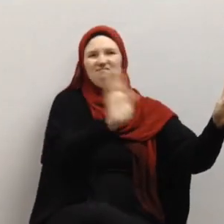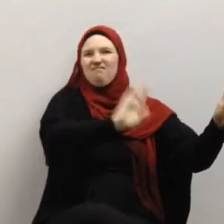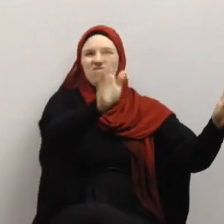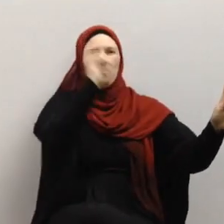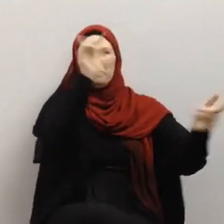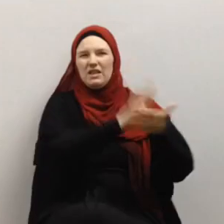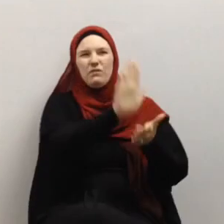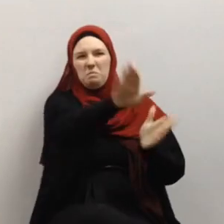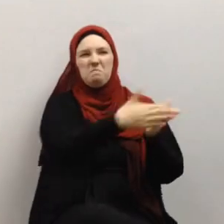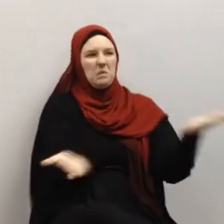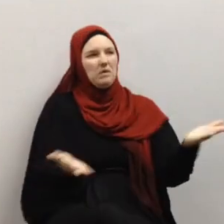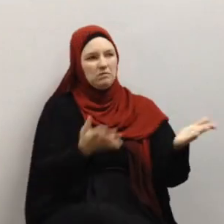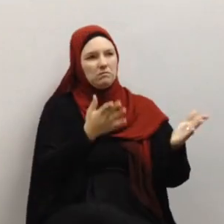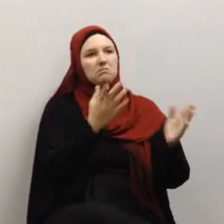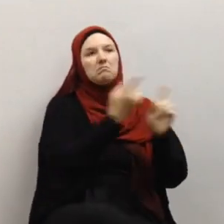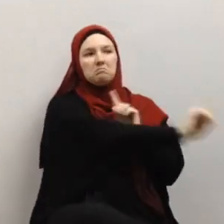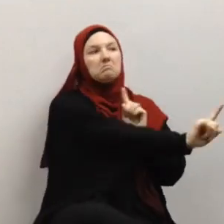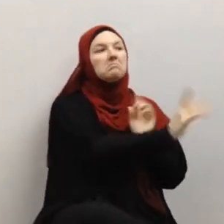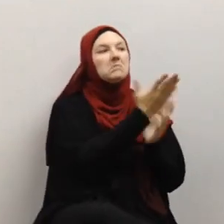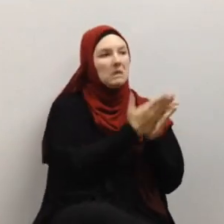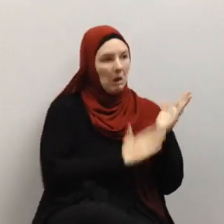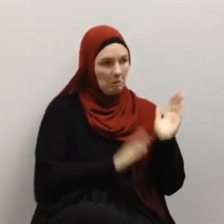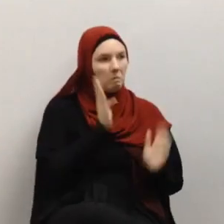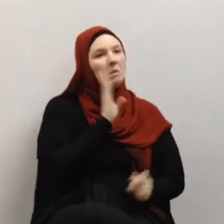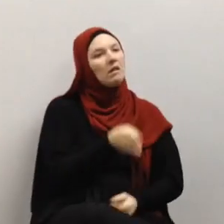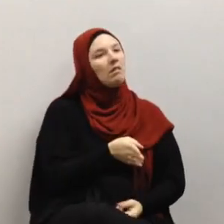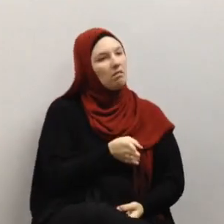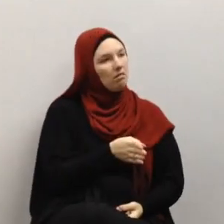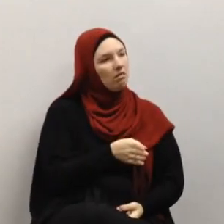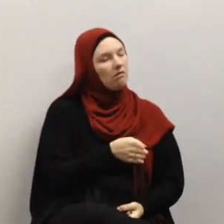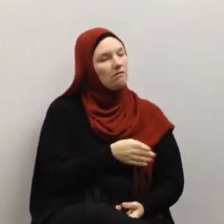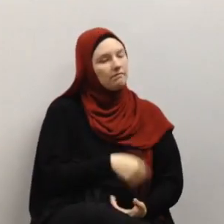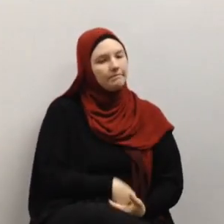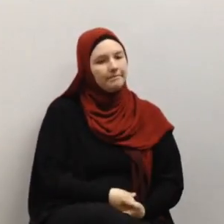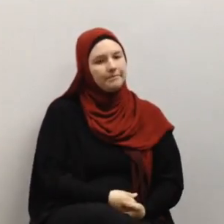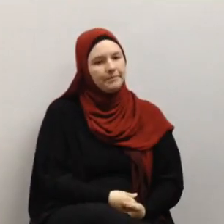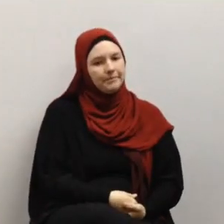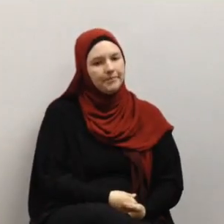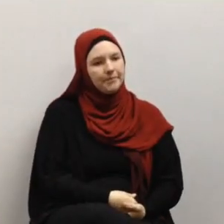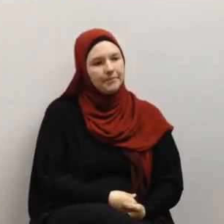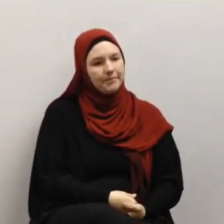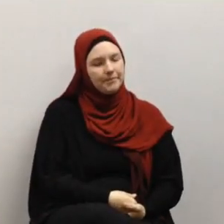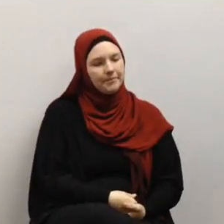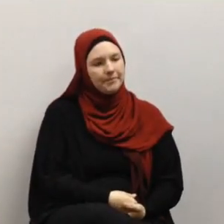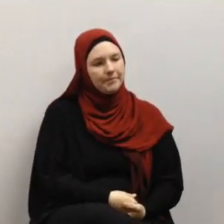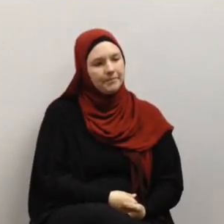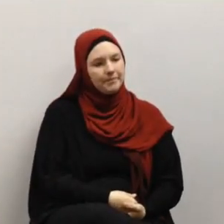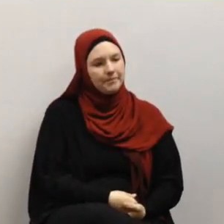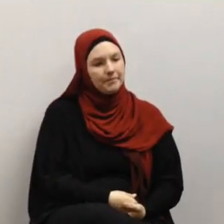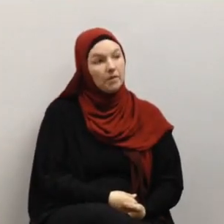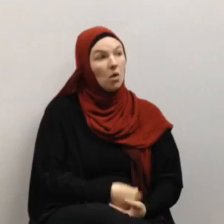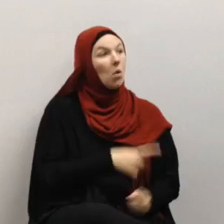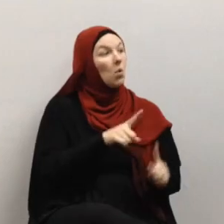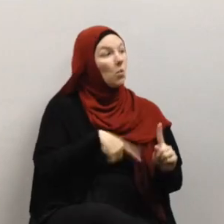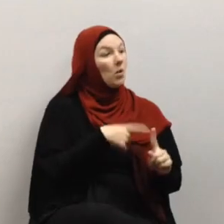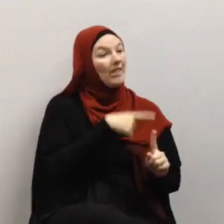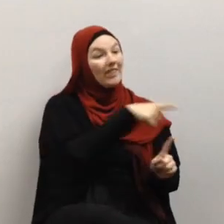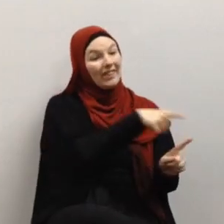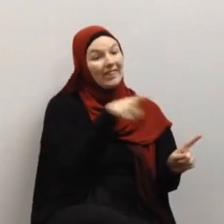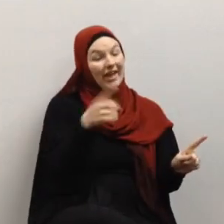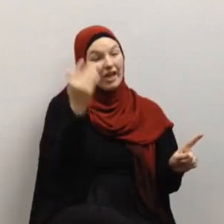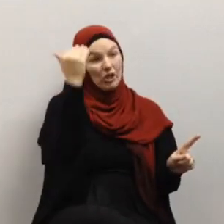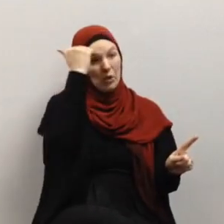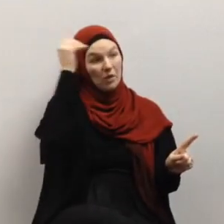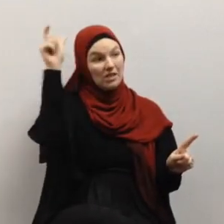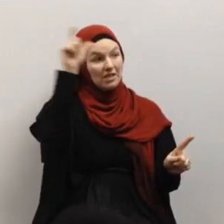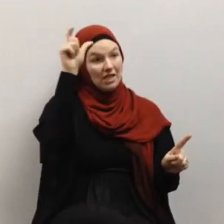وَإِنْ يَكُنْ لَهُمُ الْحَقِّ يَأْتُوا إِلَيْهِ مُذْعِنِينَ. When they know that Islam will judge for them,